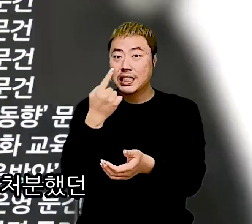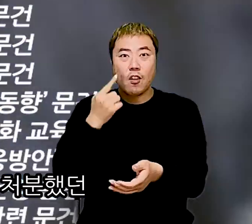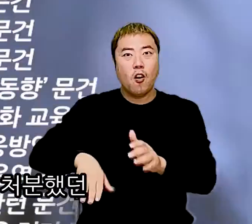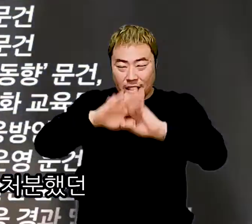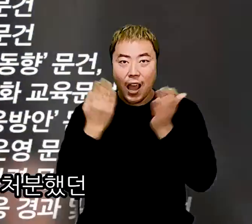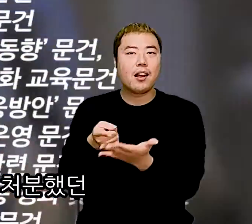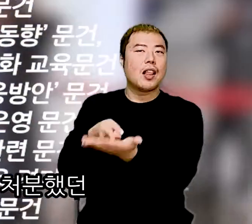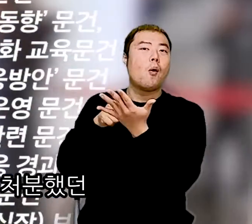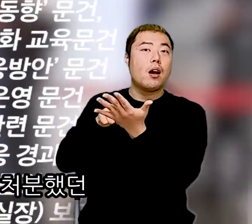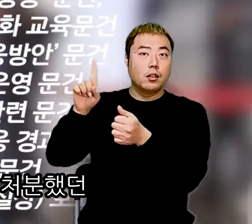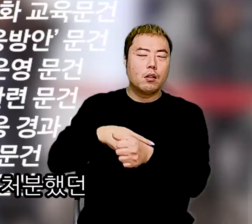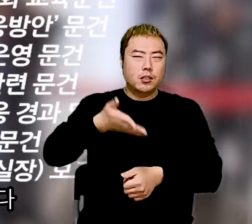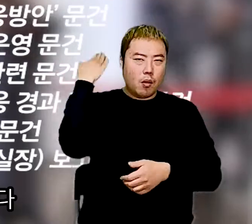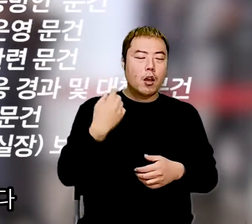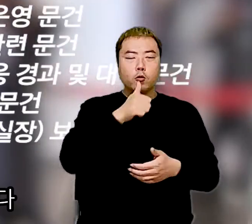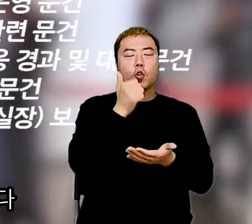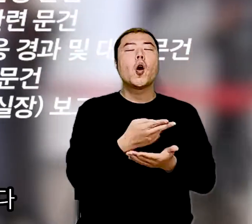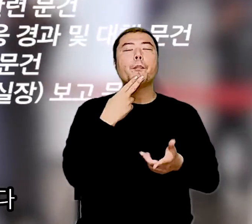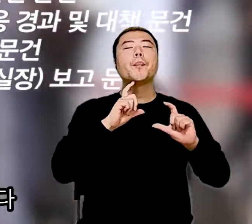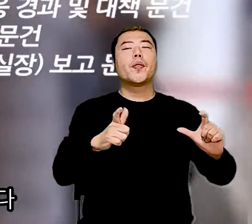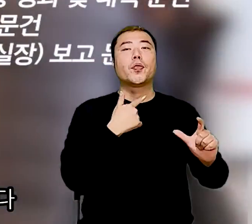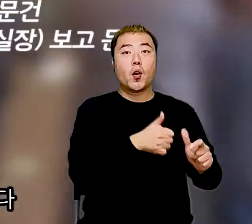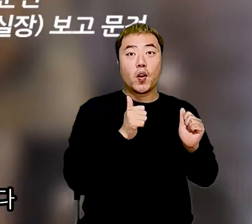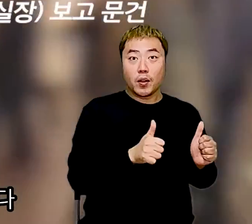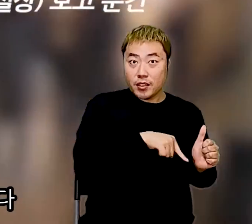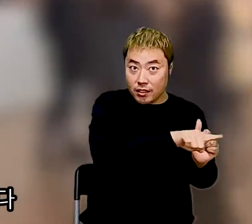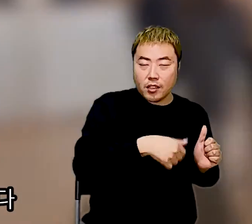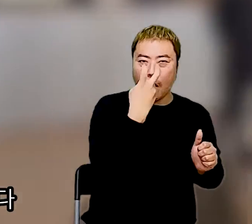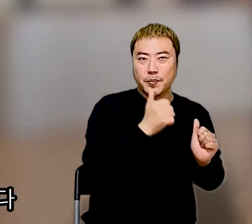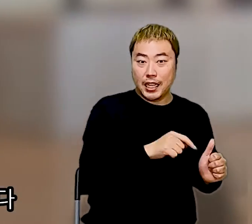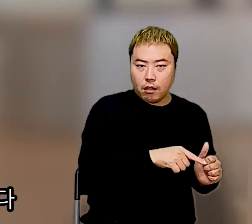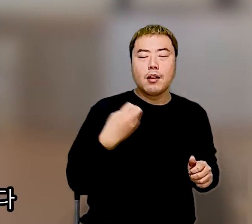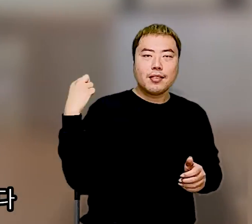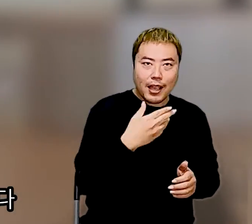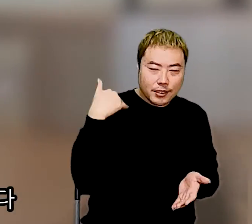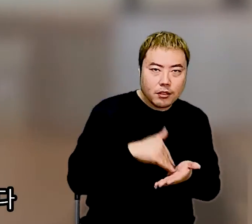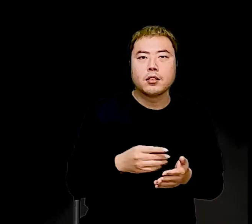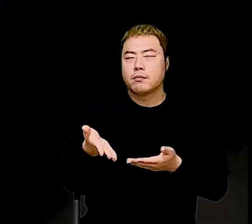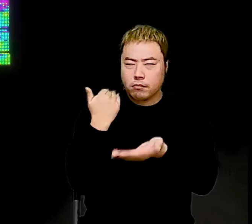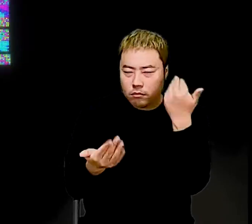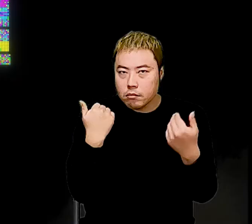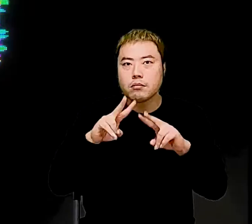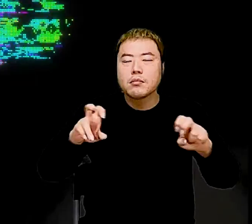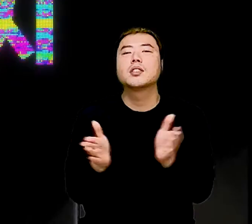쏟아지자 검찰은 무혐의 처분했던 삼성의 노조 파괴 공작 혐의를 재수사하게 됩니다.